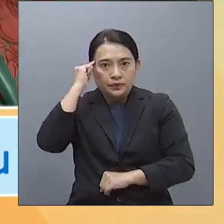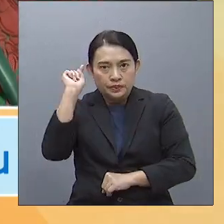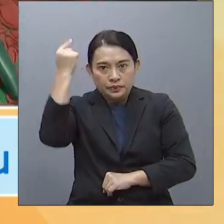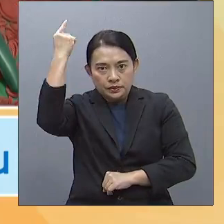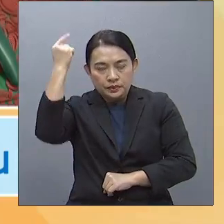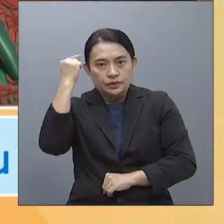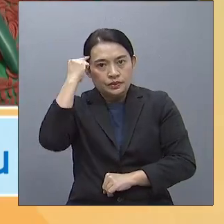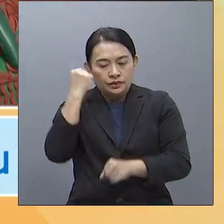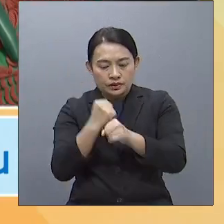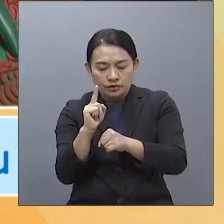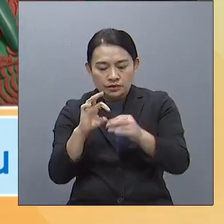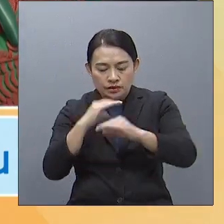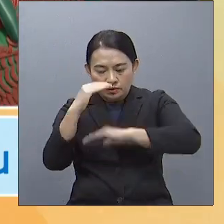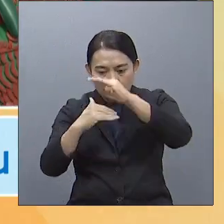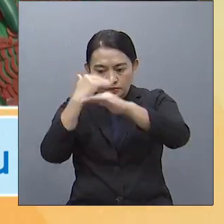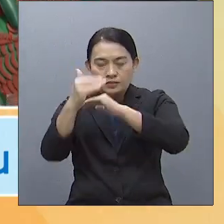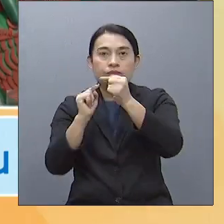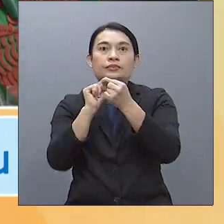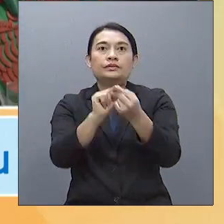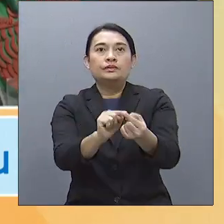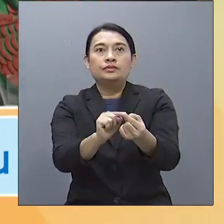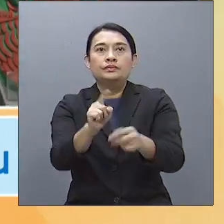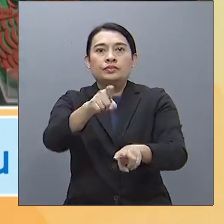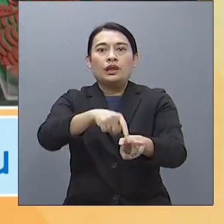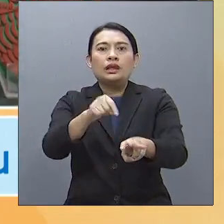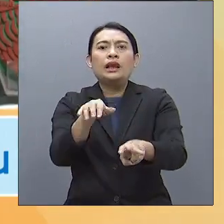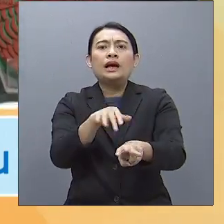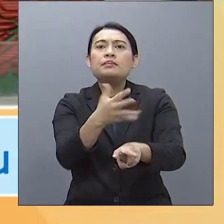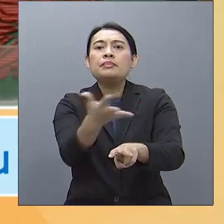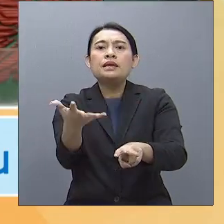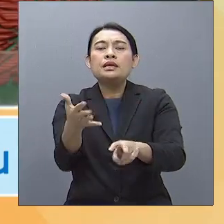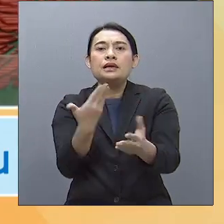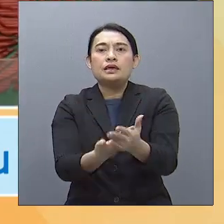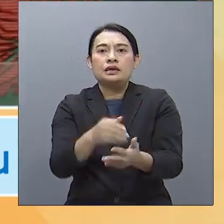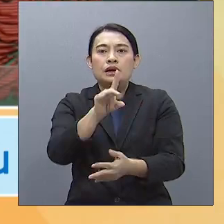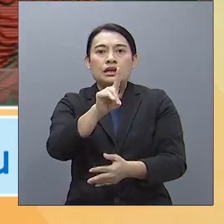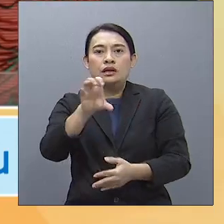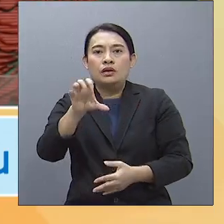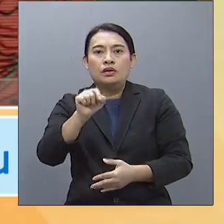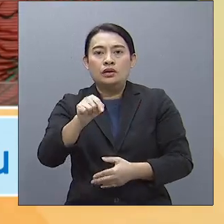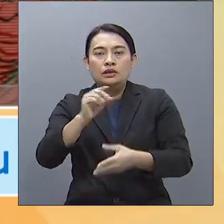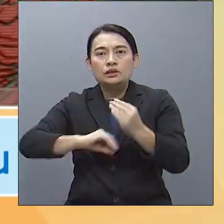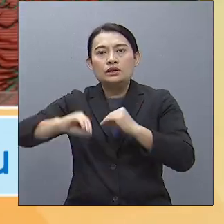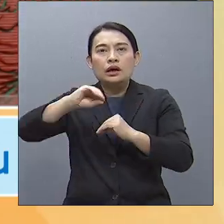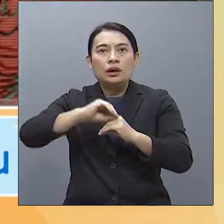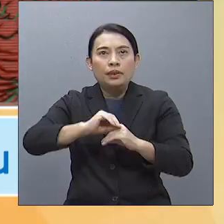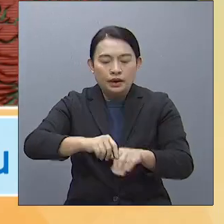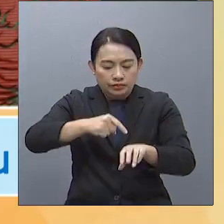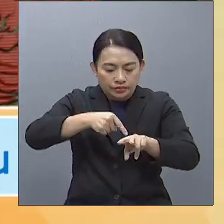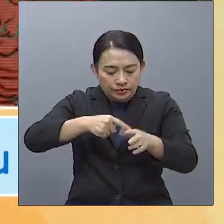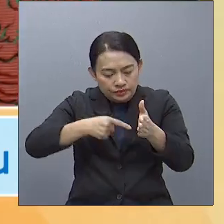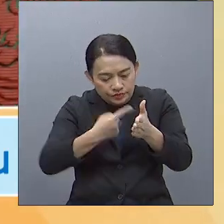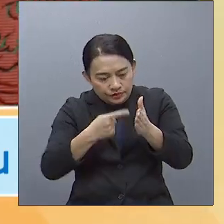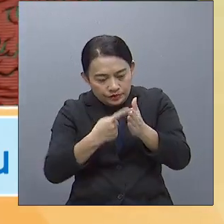ไรเป็นการต่อยอดรองเท้าอ่ะถ้าสมมติไม่มีลายคู่ละ100บาทนะคะโดยเฉลี่ยแต่ว่าพอมามีลายแล้วเนี่ยมันสามารถสร้างราคามูลค่าเพิ่ม